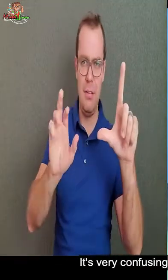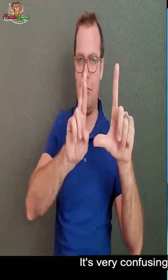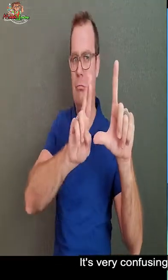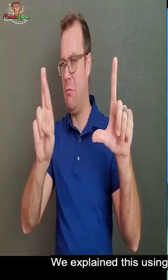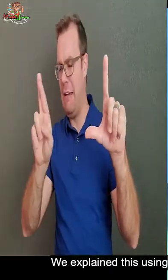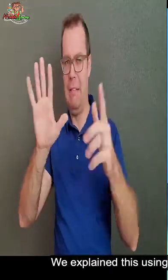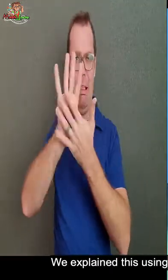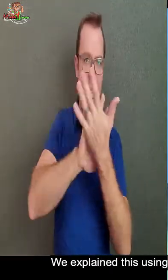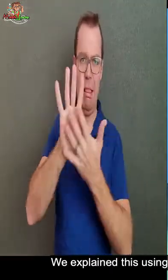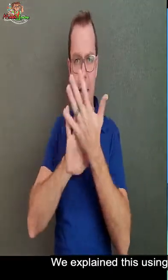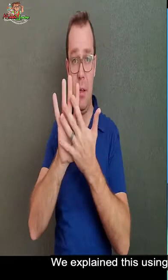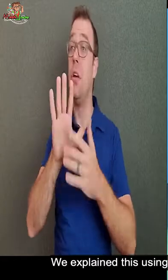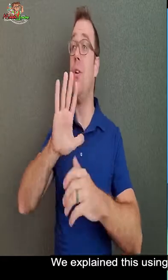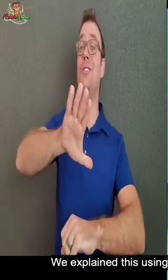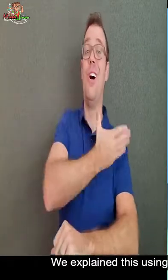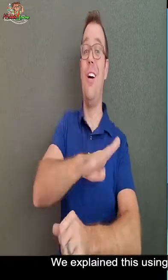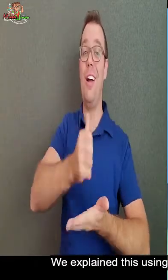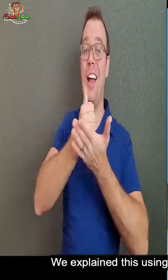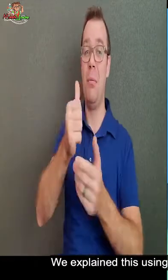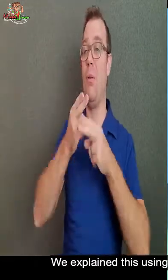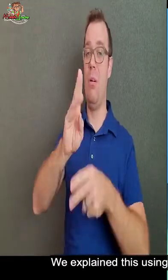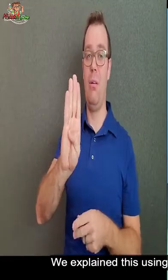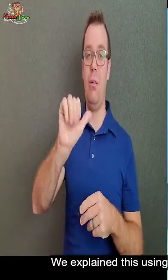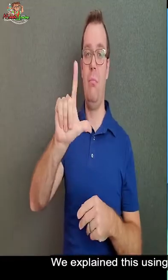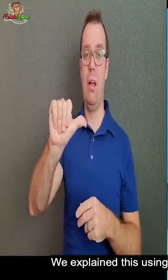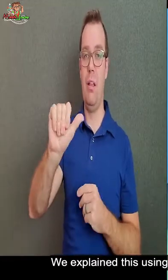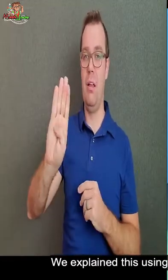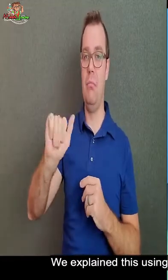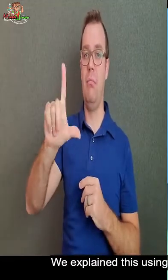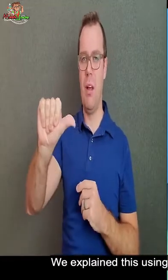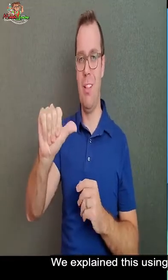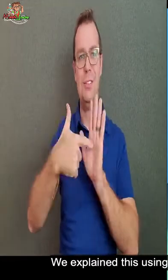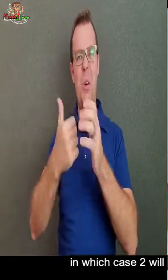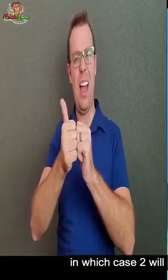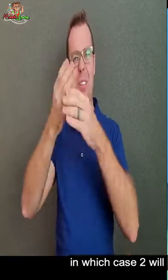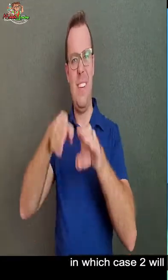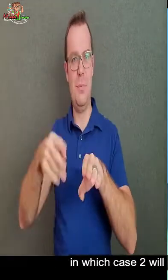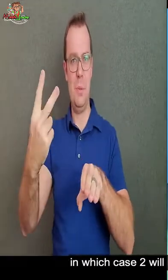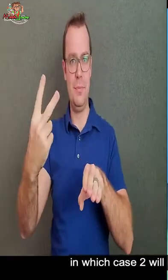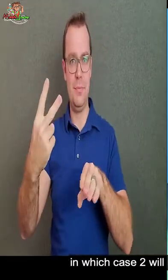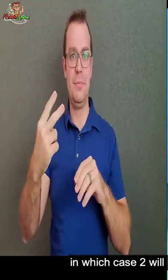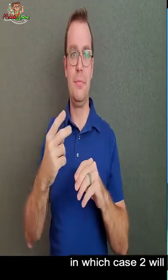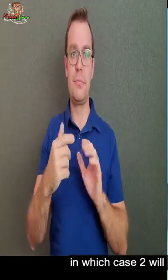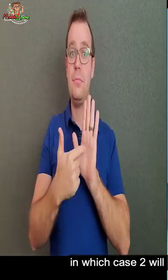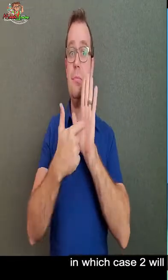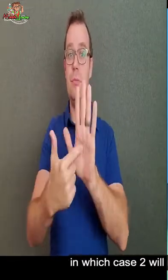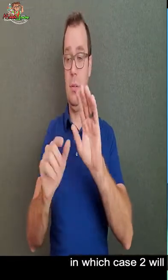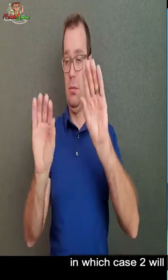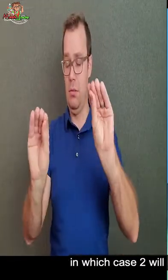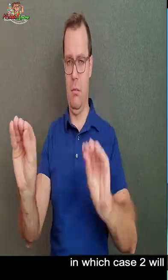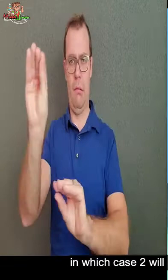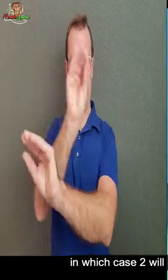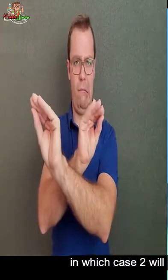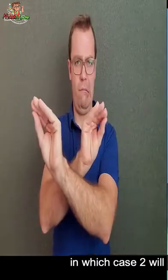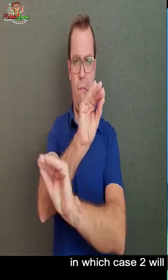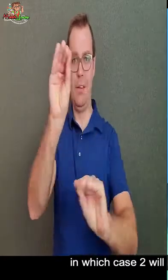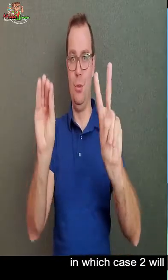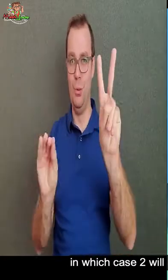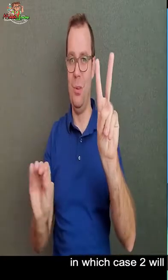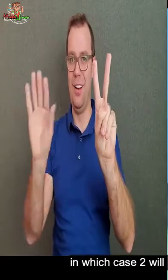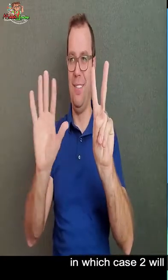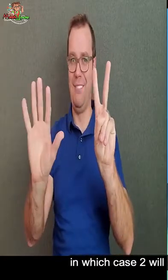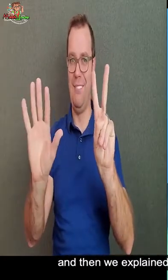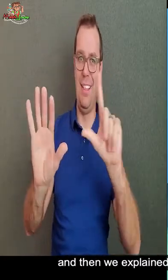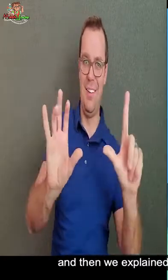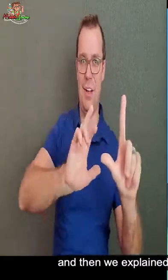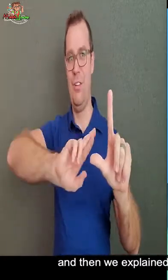हमने बाला बाला बाला यूज करके आपको बताया कि 5 डिवाइडेड बाय 2 कैसे होता है. दैट मींस 2 इधर होगा 5 इधर होगा और वो बाला बाला करके हमने आपको